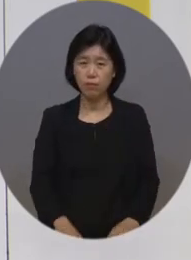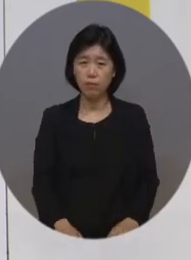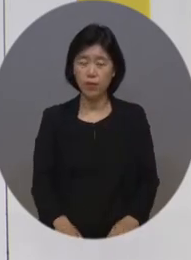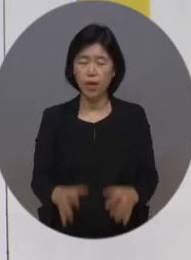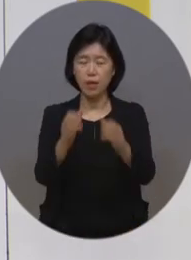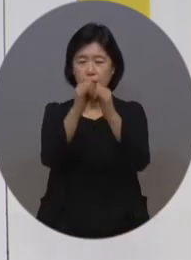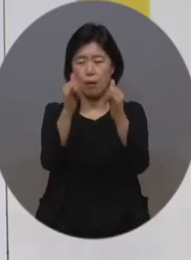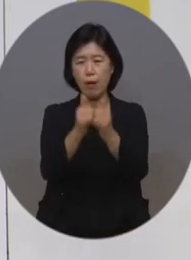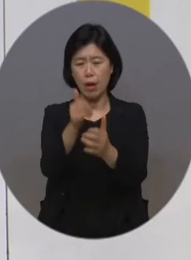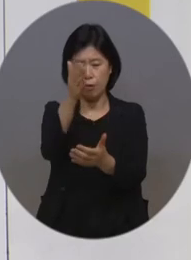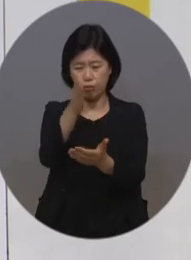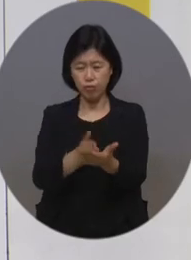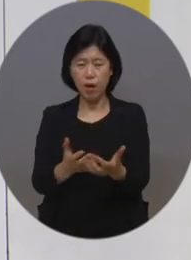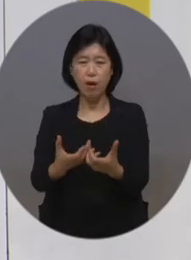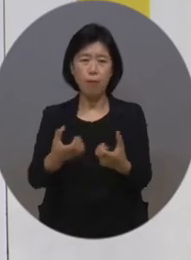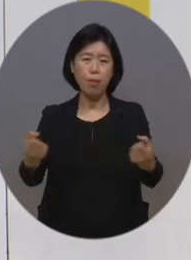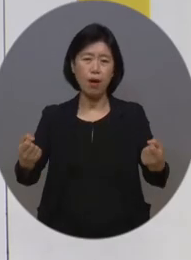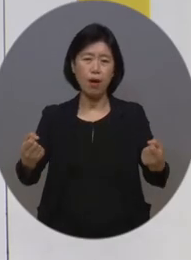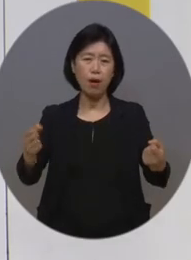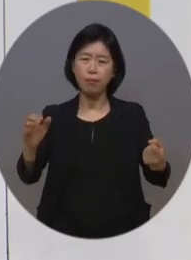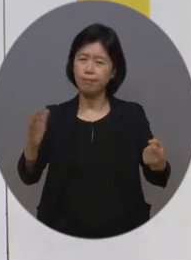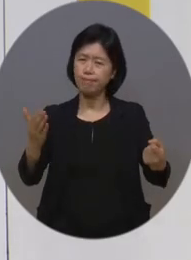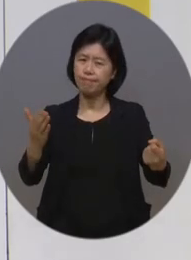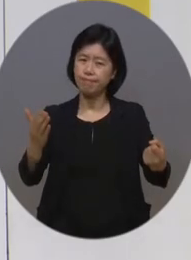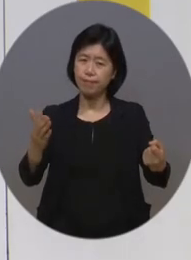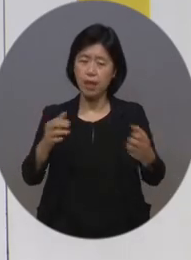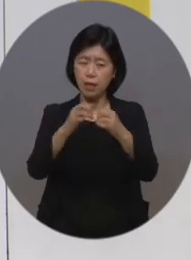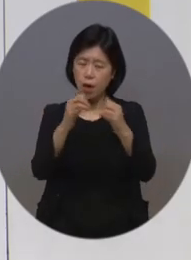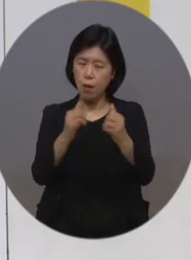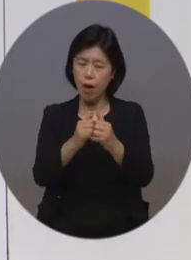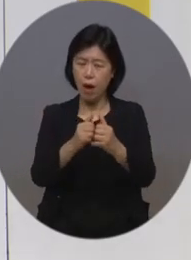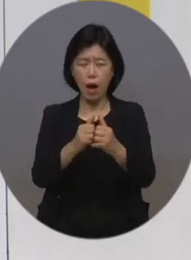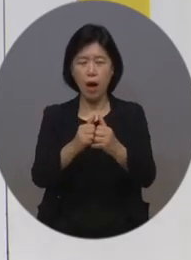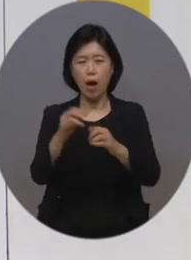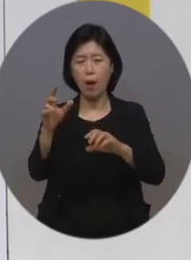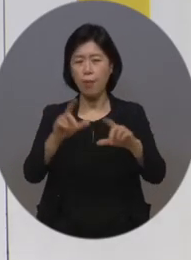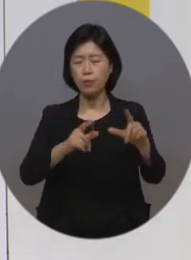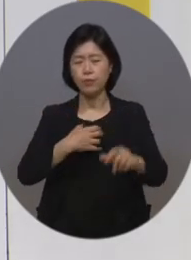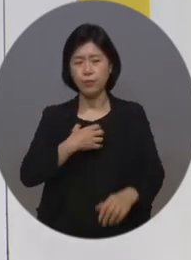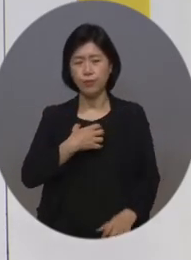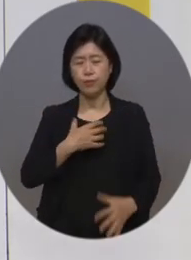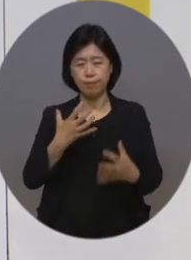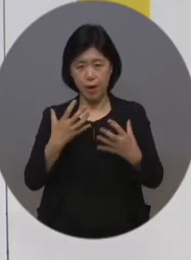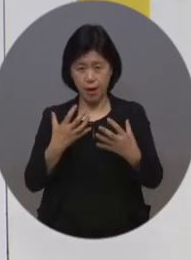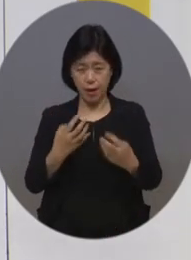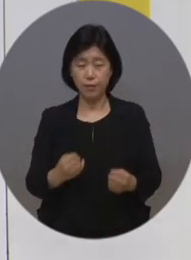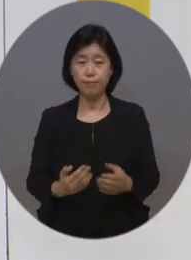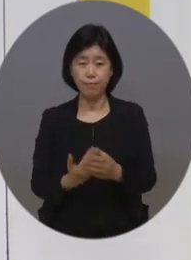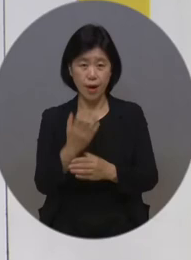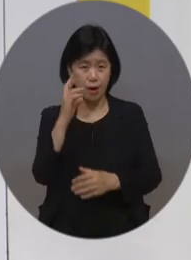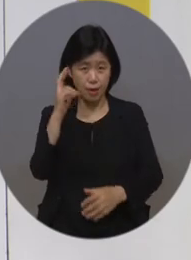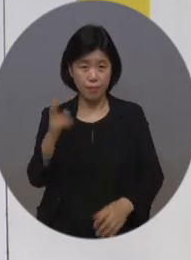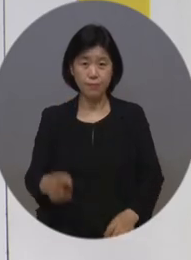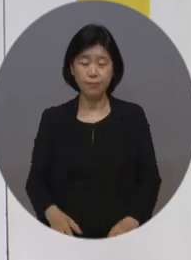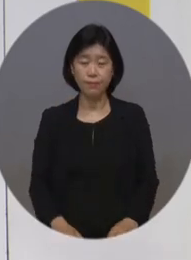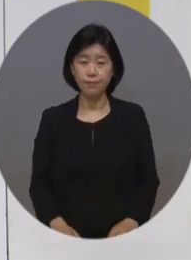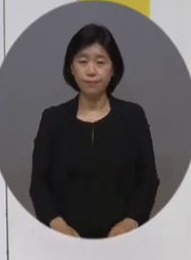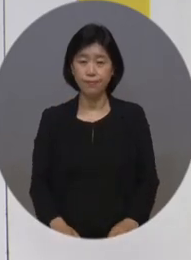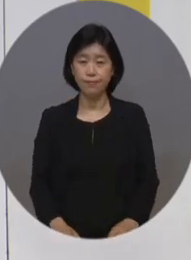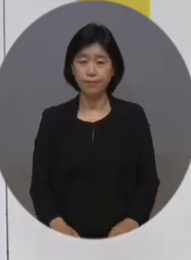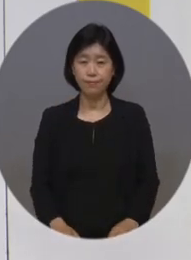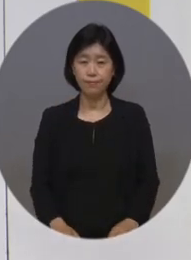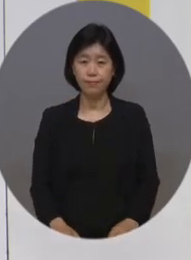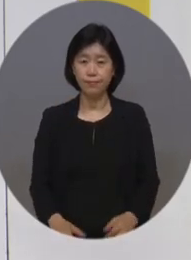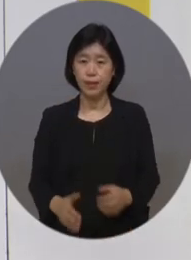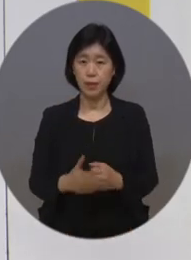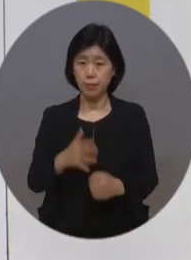증오는 더 커지고 이러면서 우리 사회가 더 점점 위험해지고 더 살 벌어지는 거에요 그래서 아파